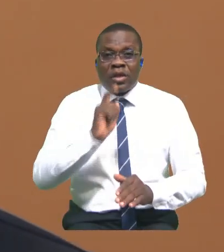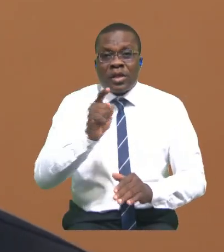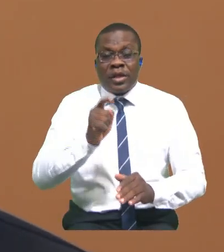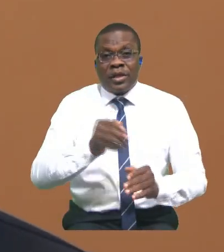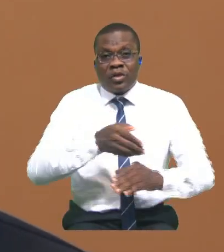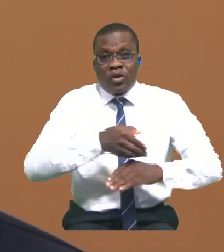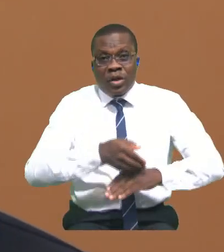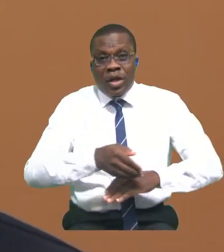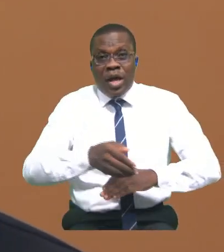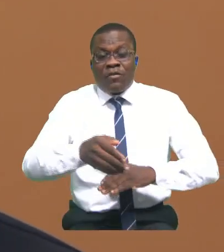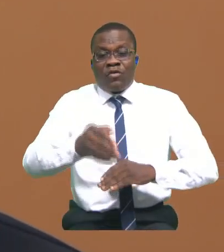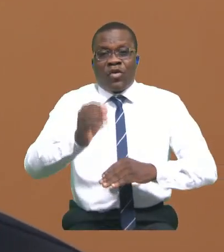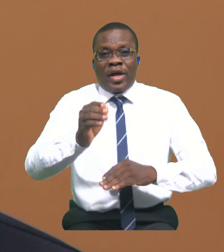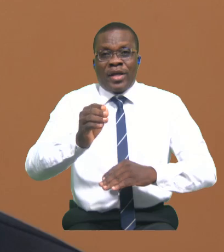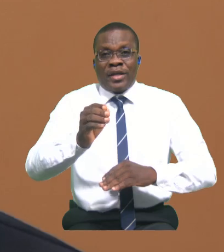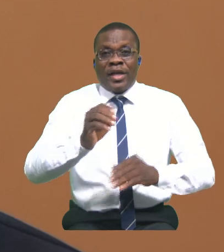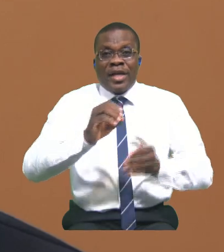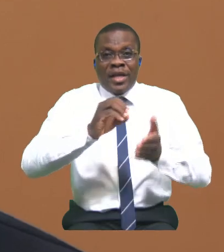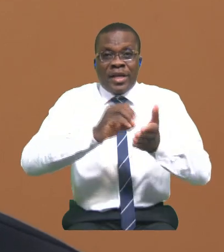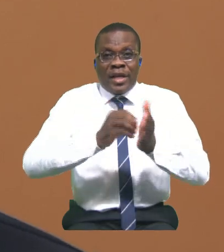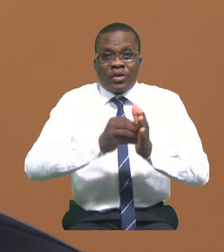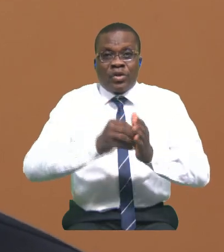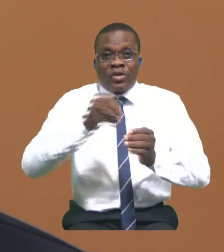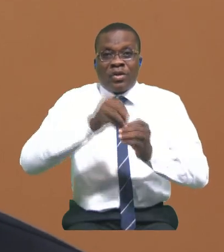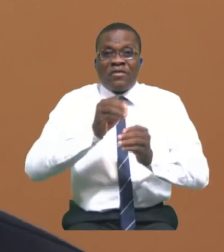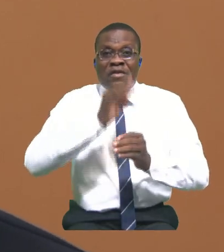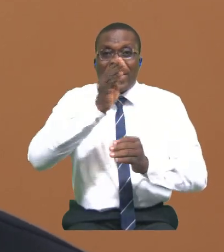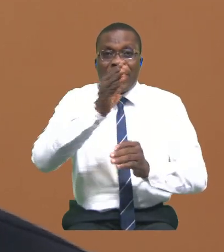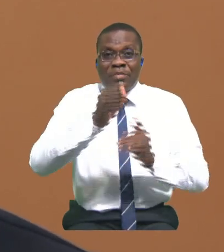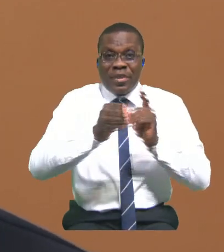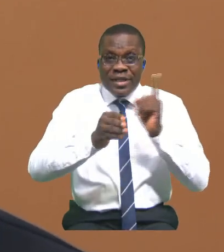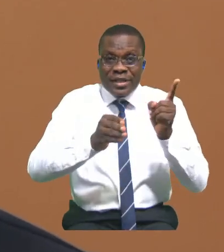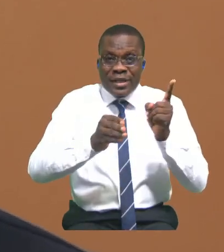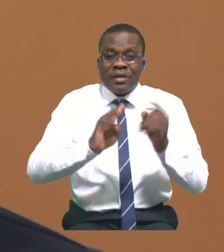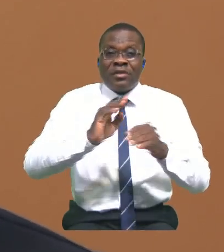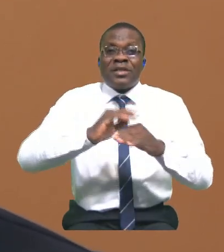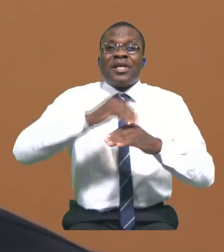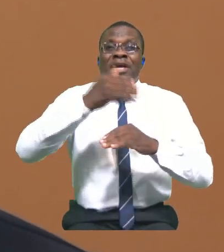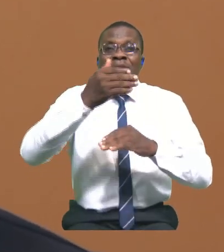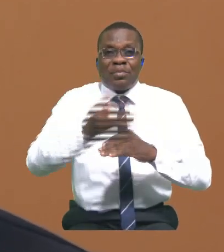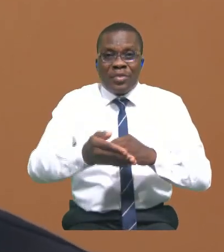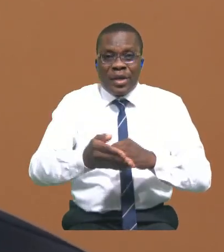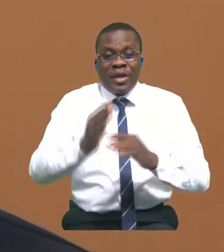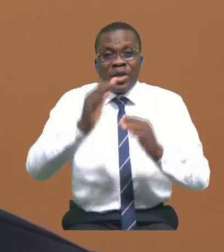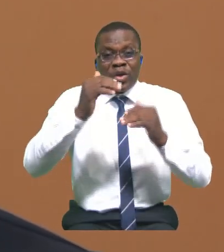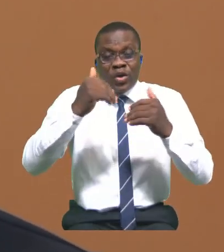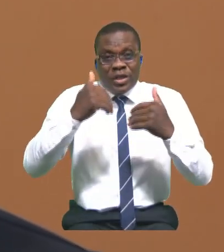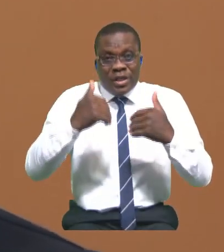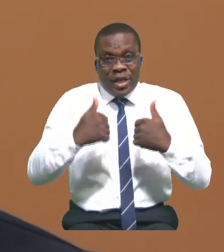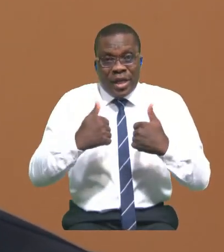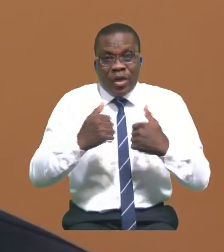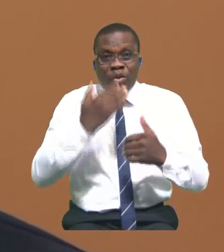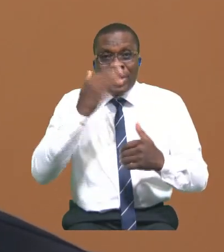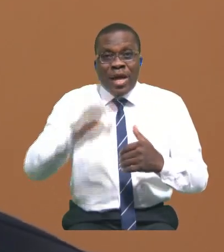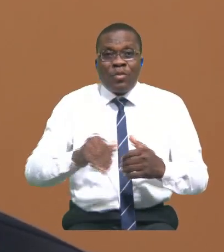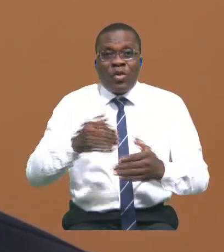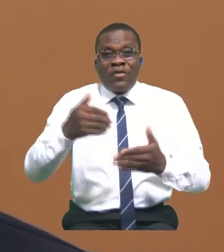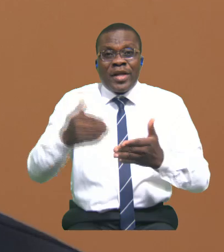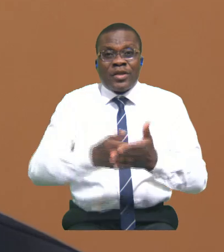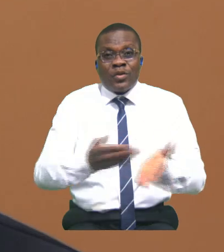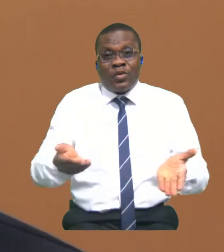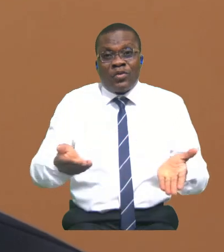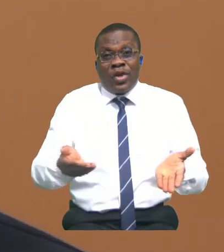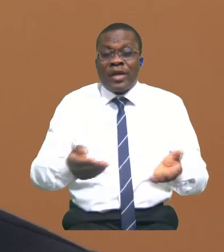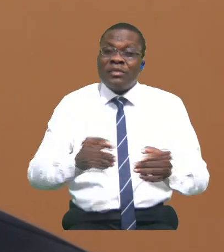euh la nodule au niveau de la Belgique et c'est juste après ça que j'ai eu la mauvaise nouvelle la v tu